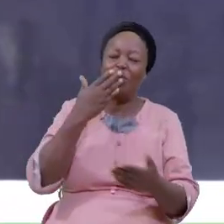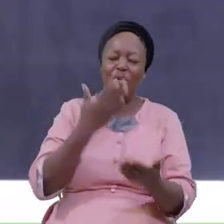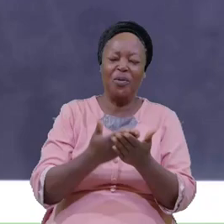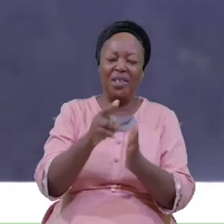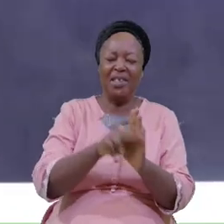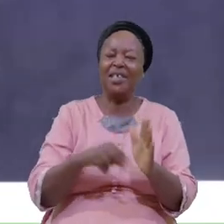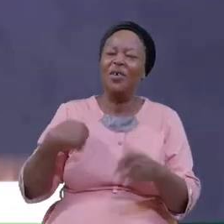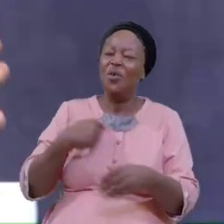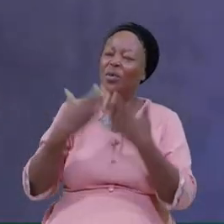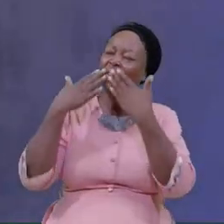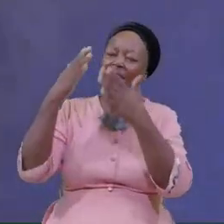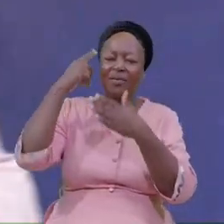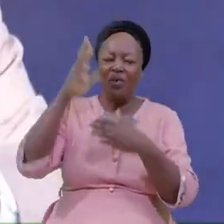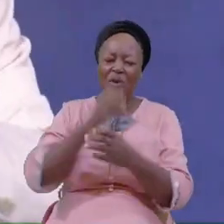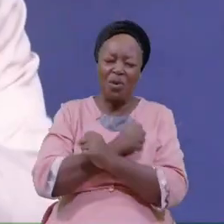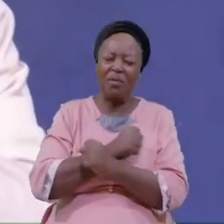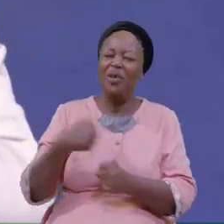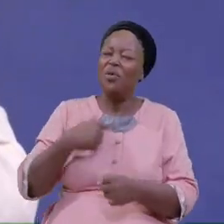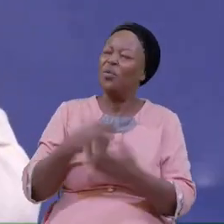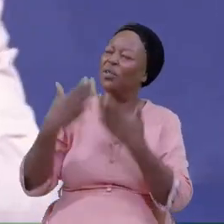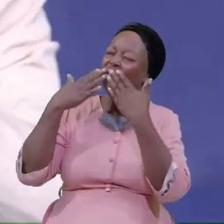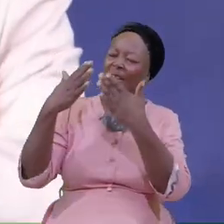bonté. Merci pour ton amour.